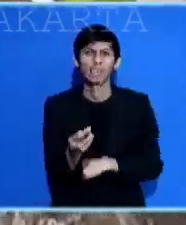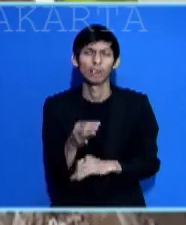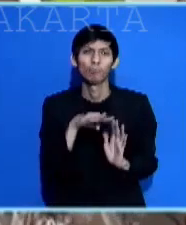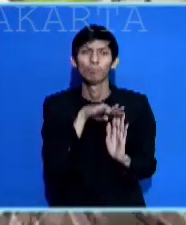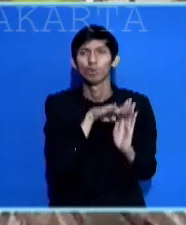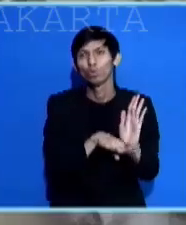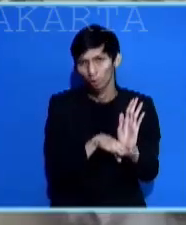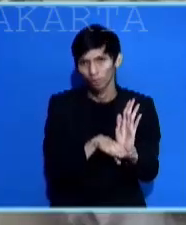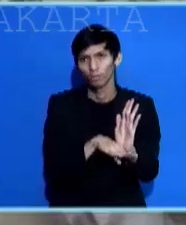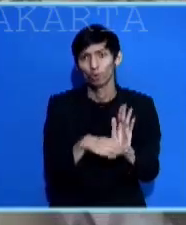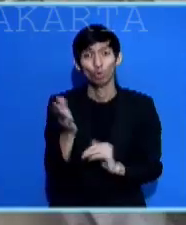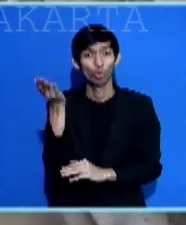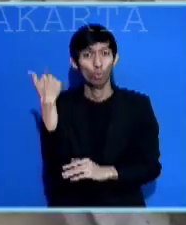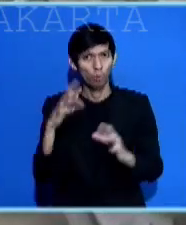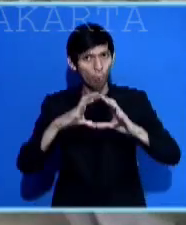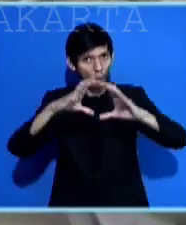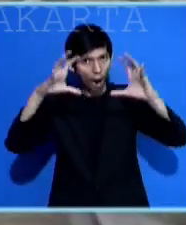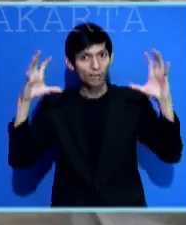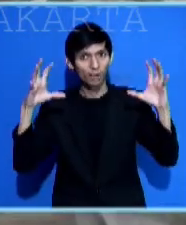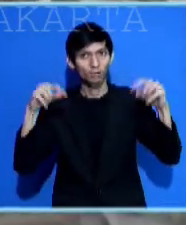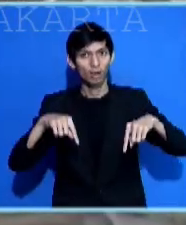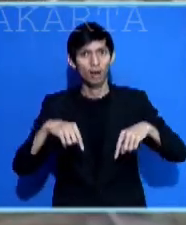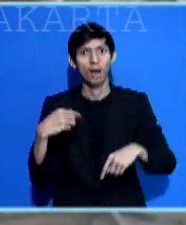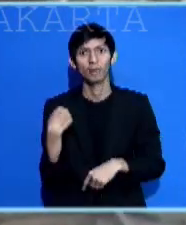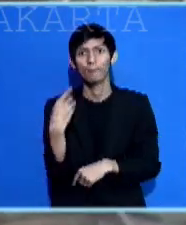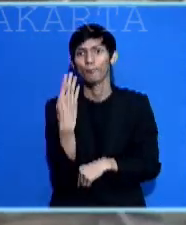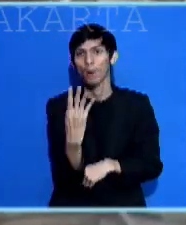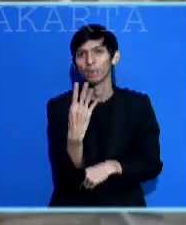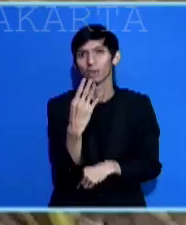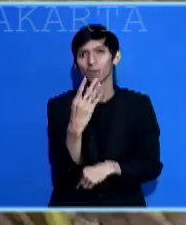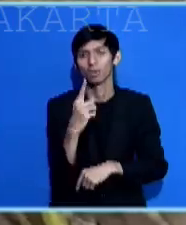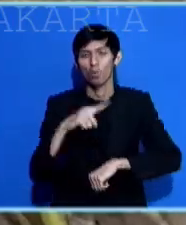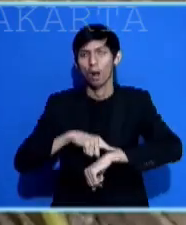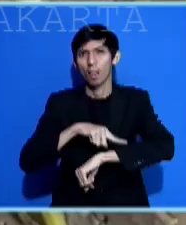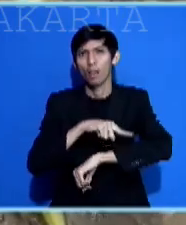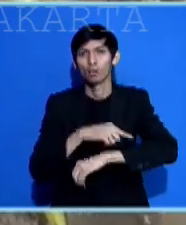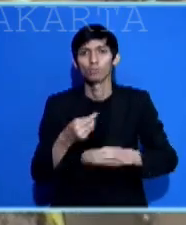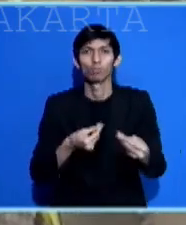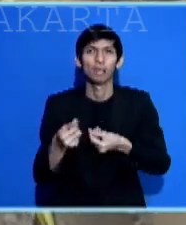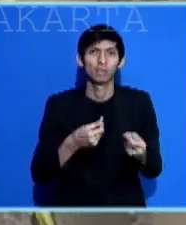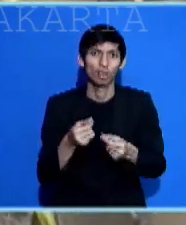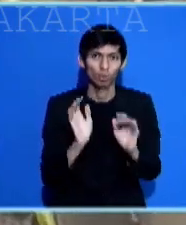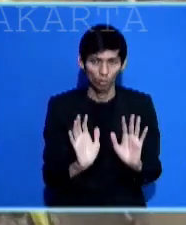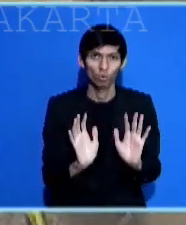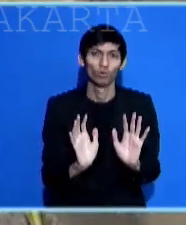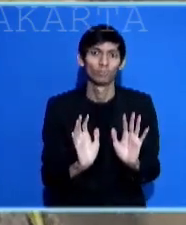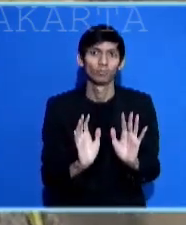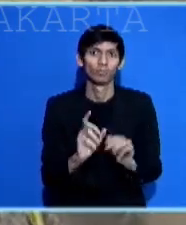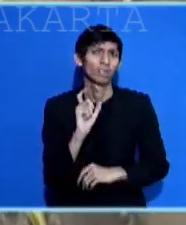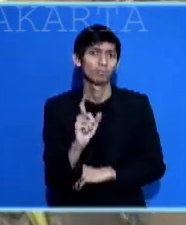Gunggung pulan bakul Nam wonten Sekawan bakul kawon t sisun pados wangados setunggaling